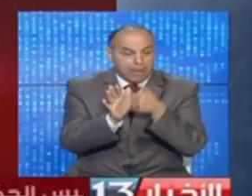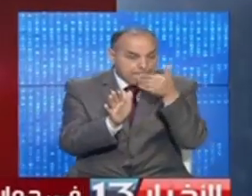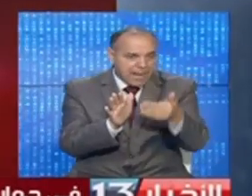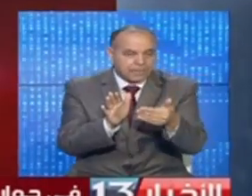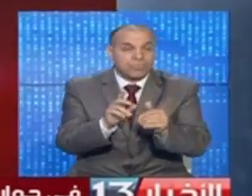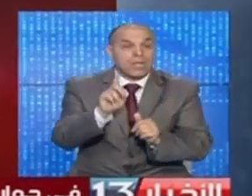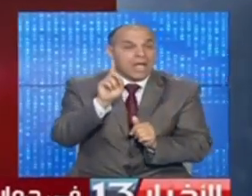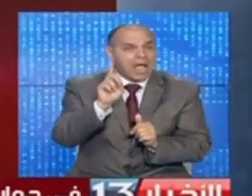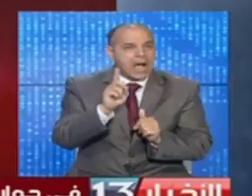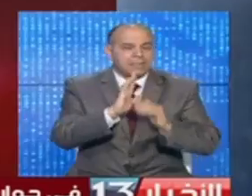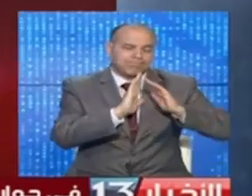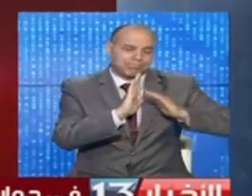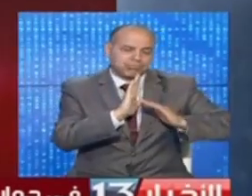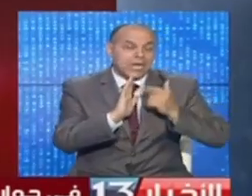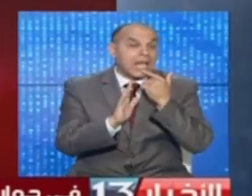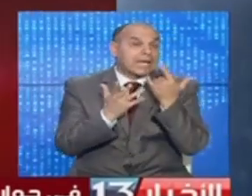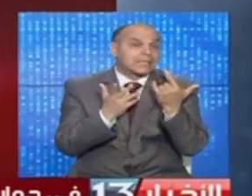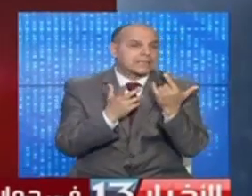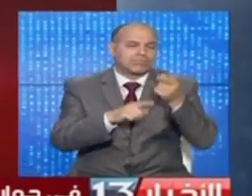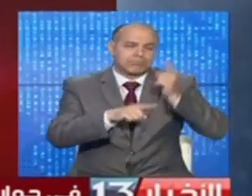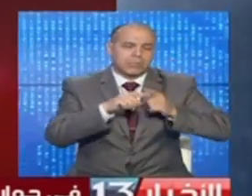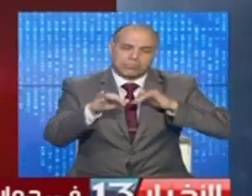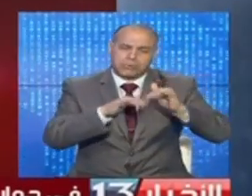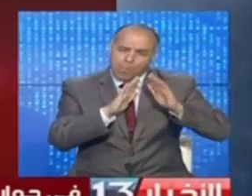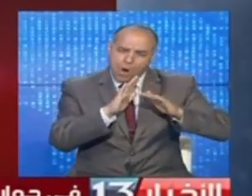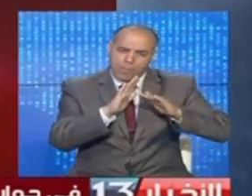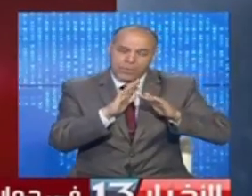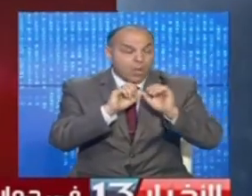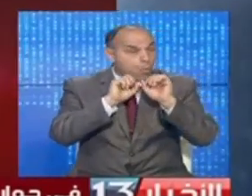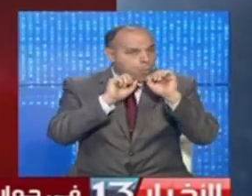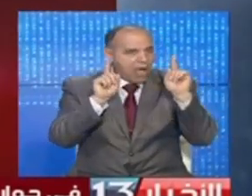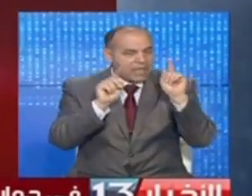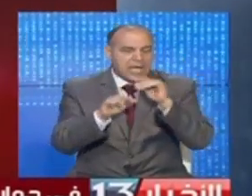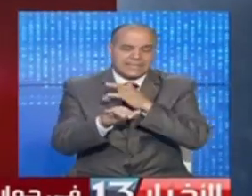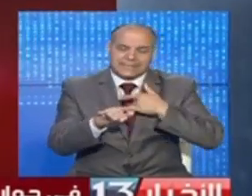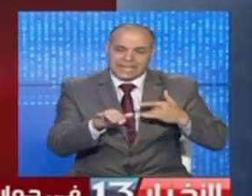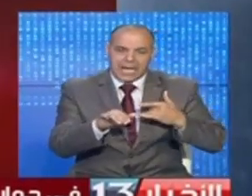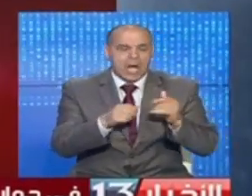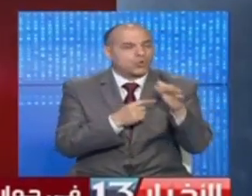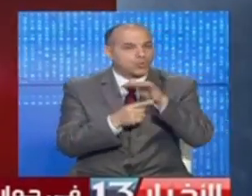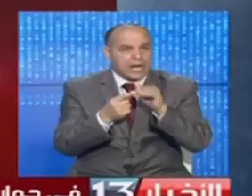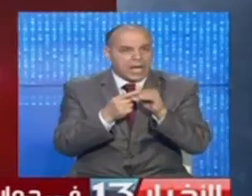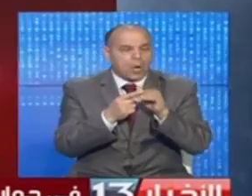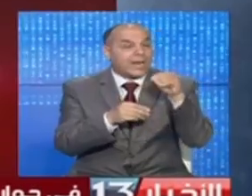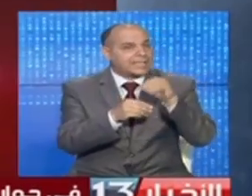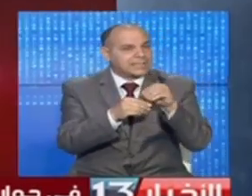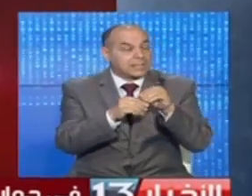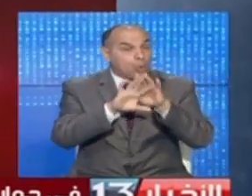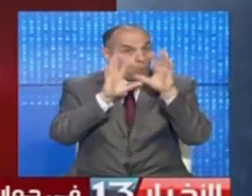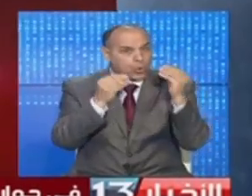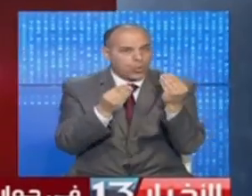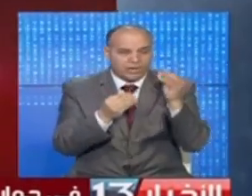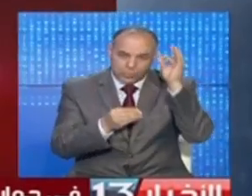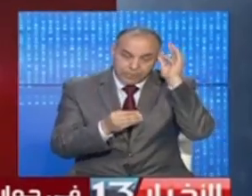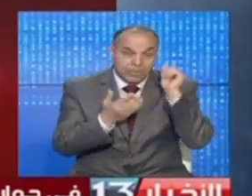له، من تخفيف في حظر الجولان وتوضيح للوضع الصحي والاجتماعي والاقتصادي العام